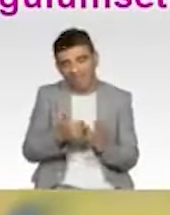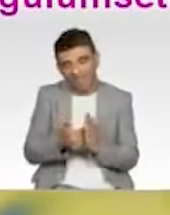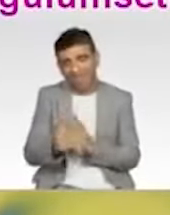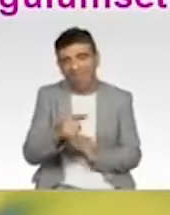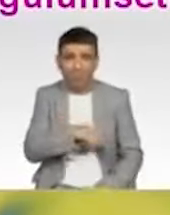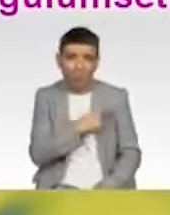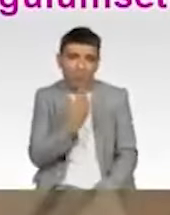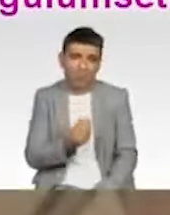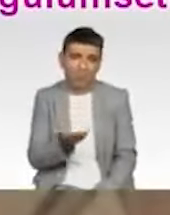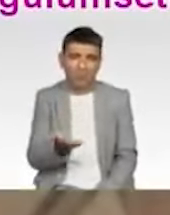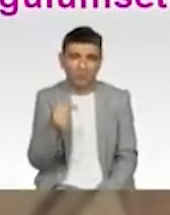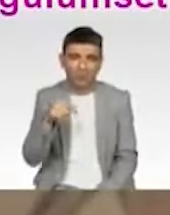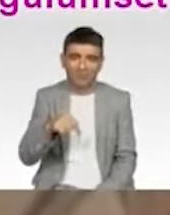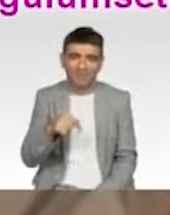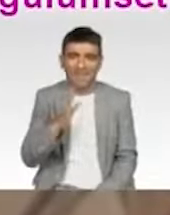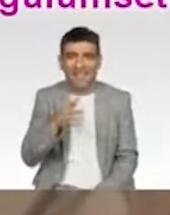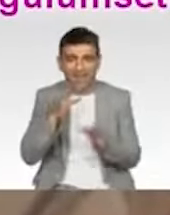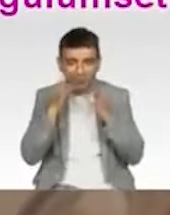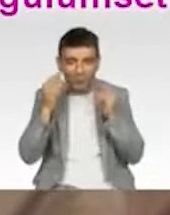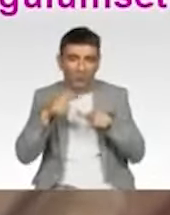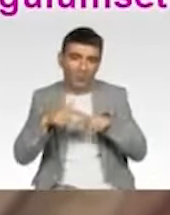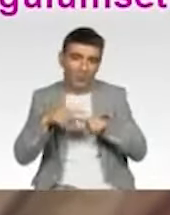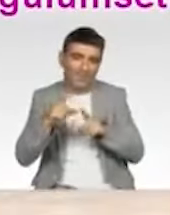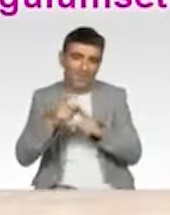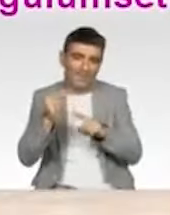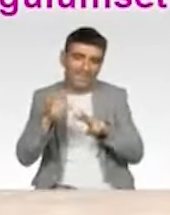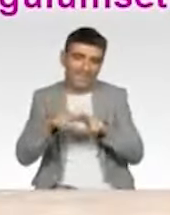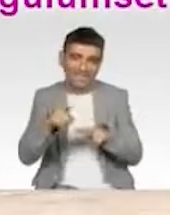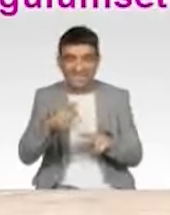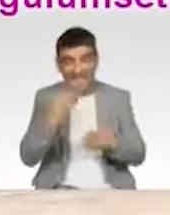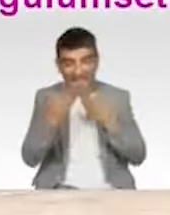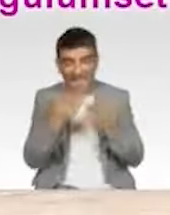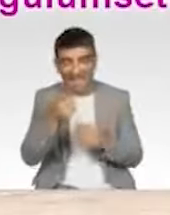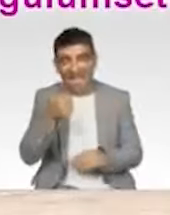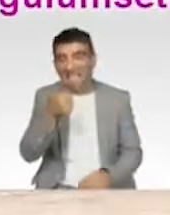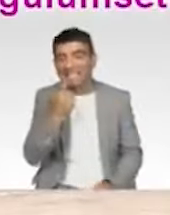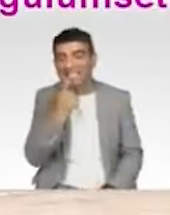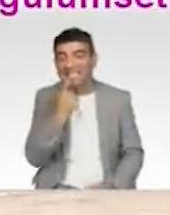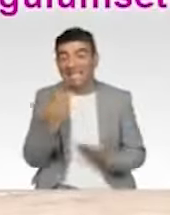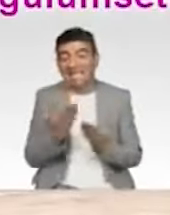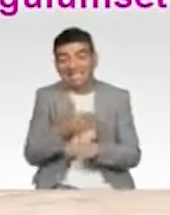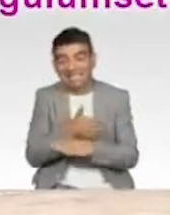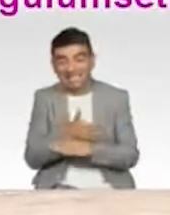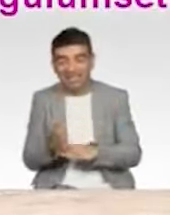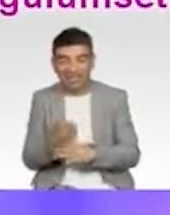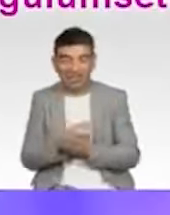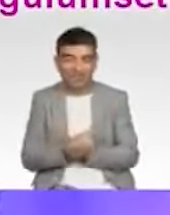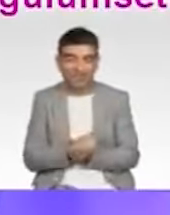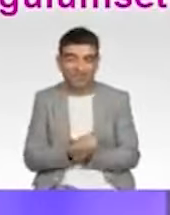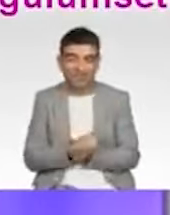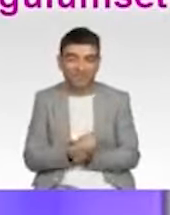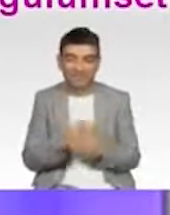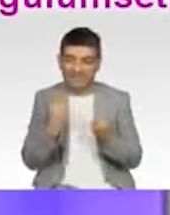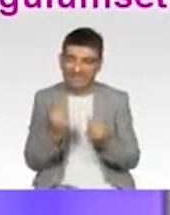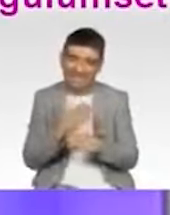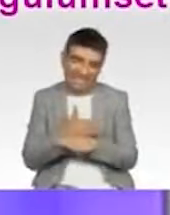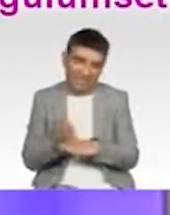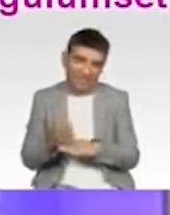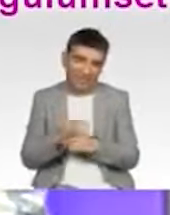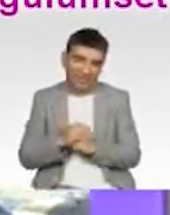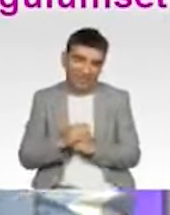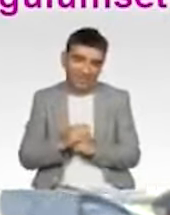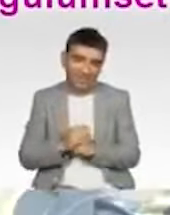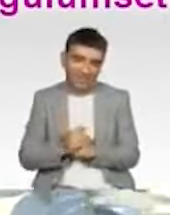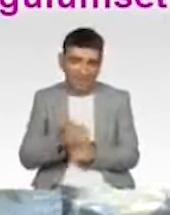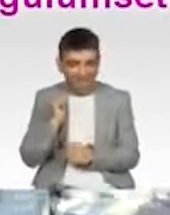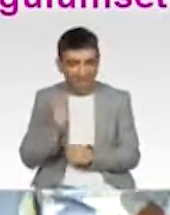yani. Neyse, burada şu anda en mutlu Fadila. Fadila, sen bize anlat bakayım şu 6 yılı nasıl geçti? İyi geçti. Yani